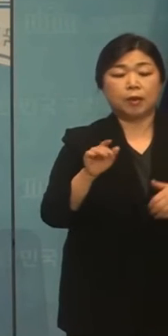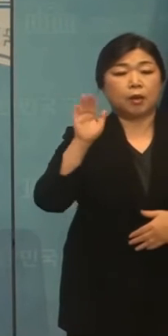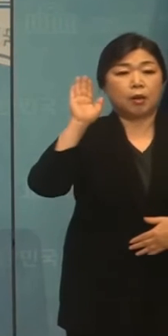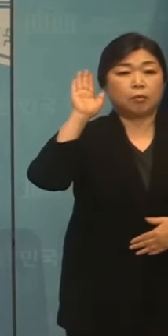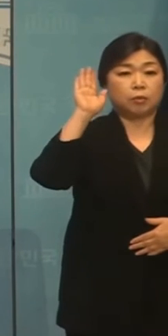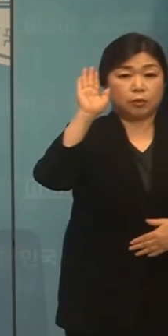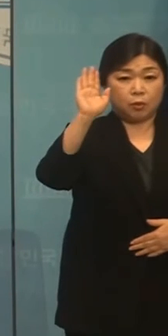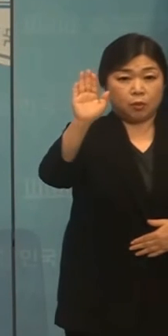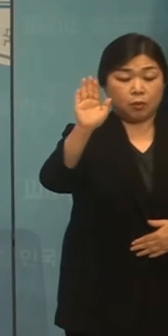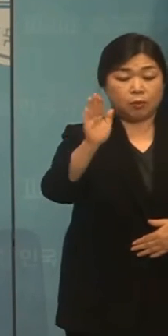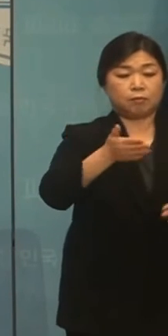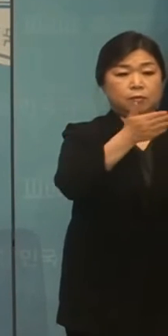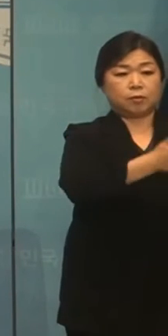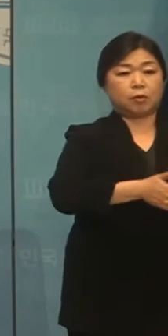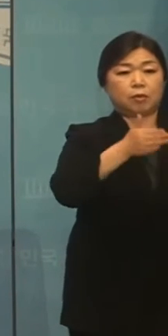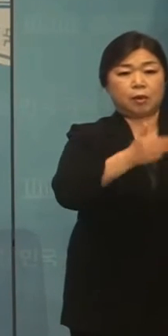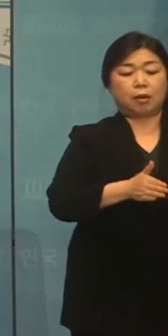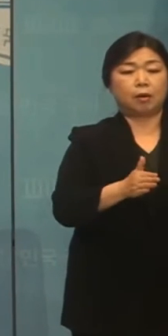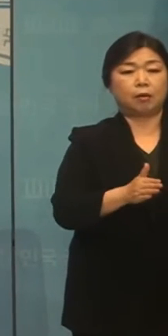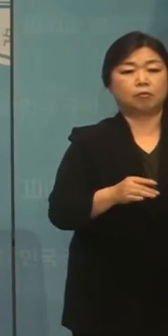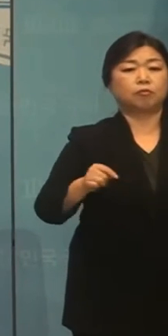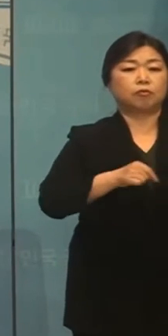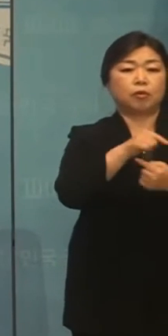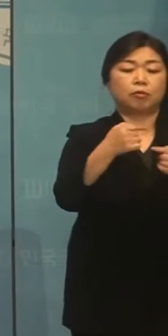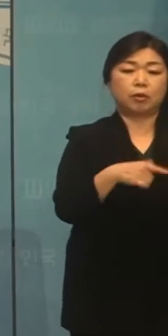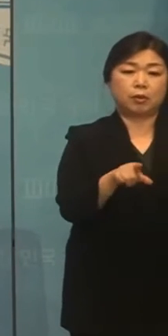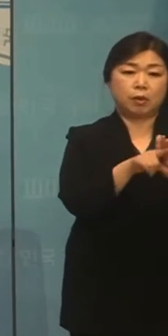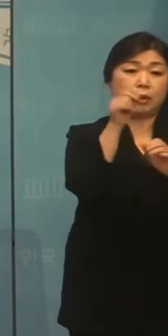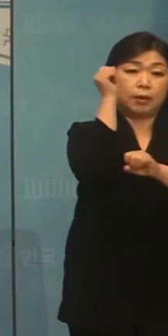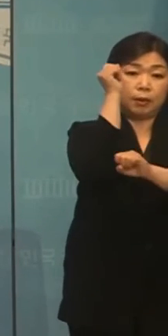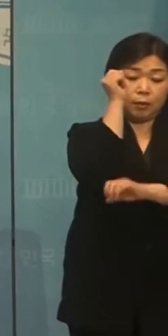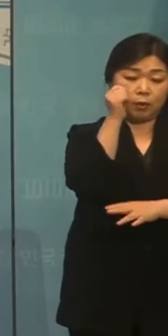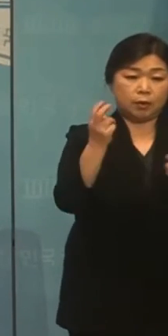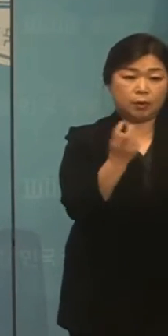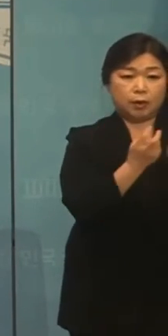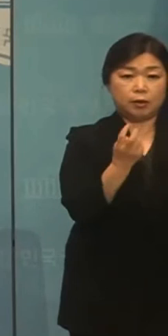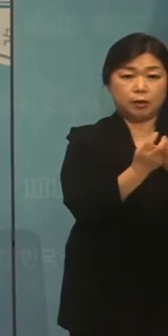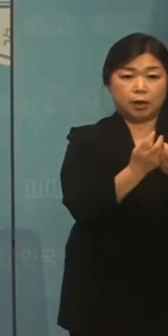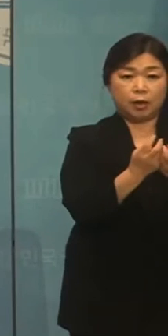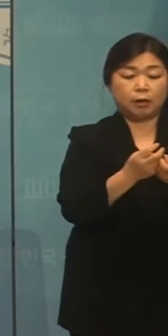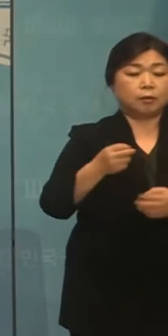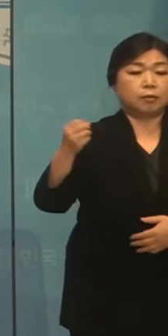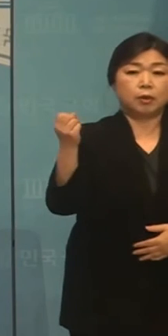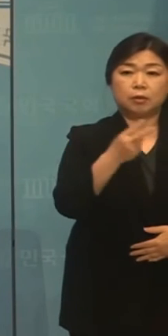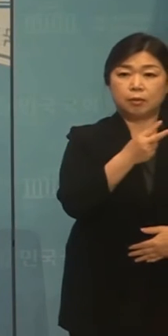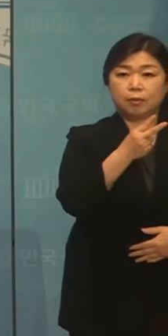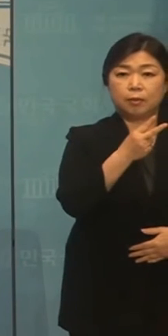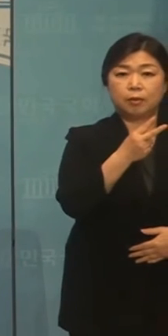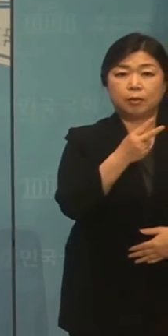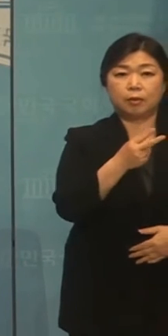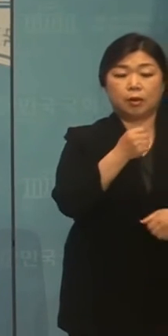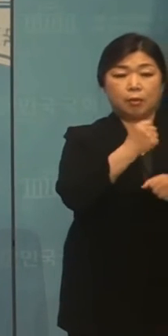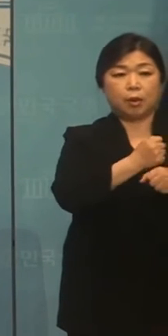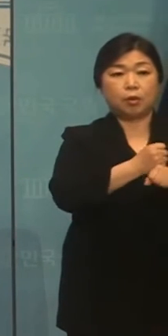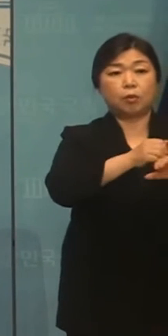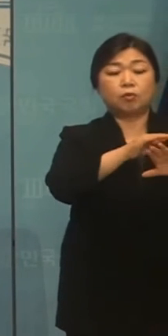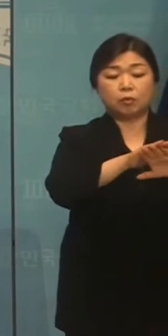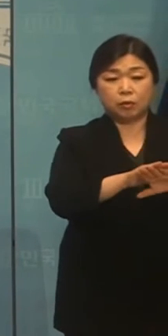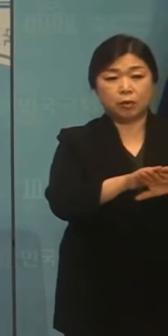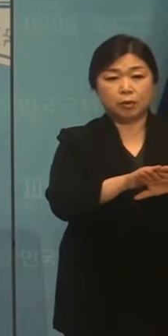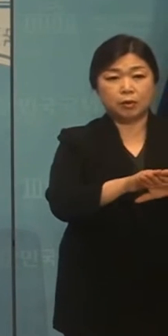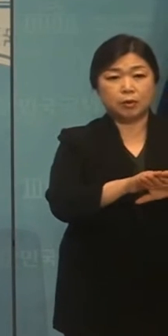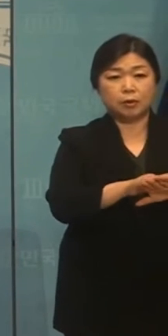앞으로 정상화를 하기 위해서 근본적인 대책을 다시 한번 마련할 것을